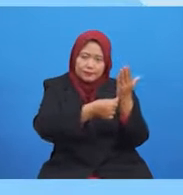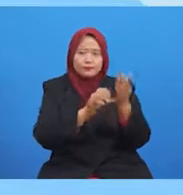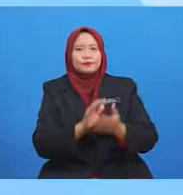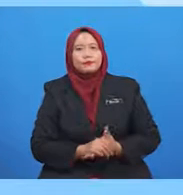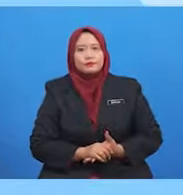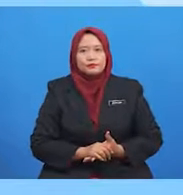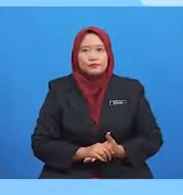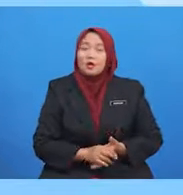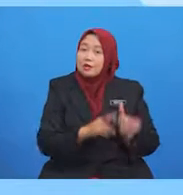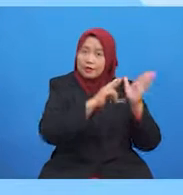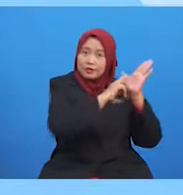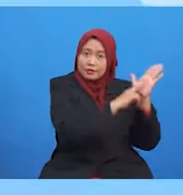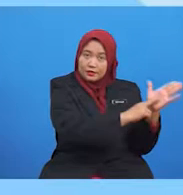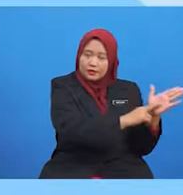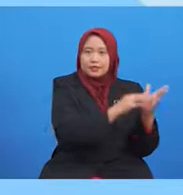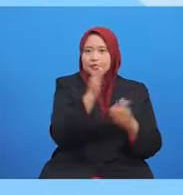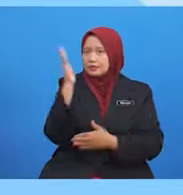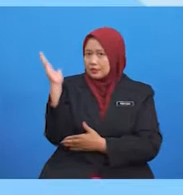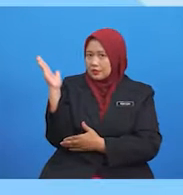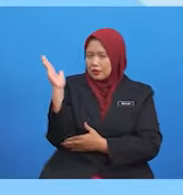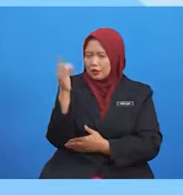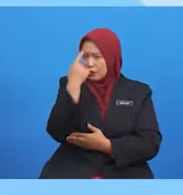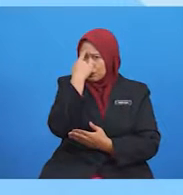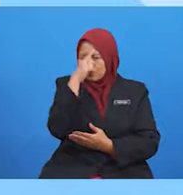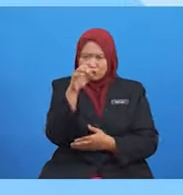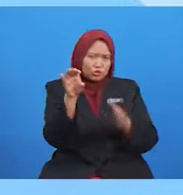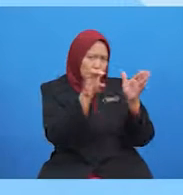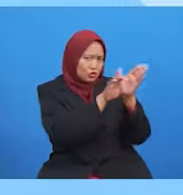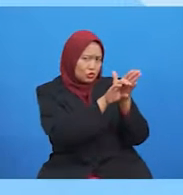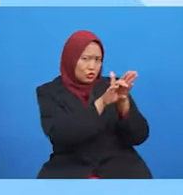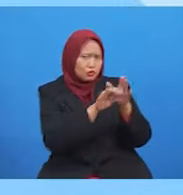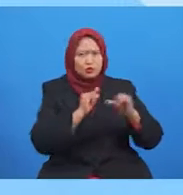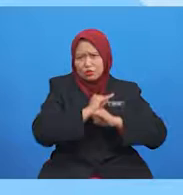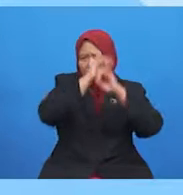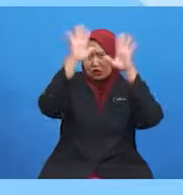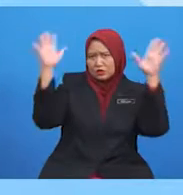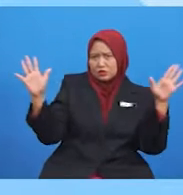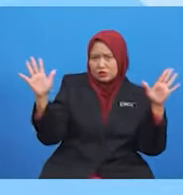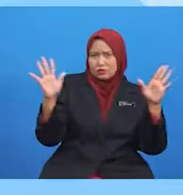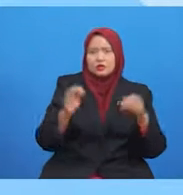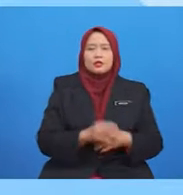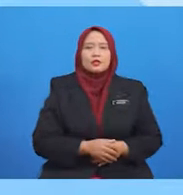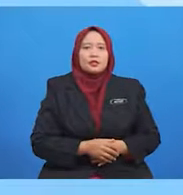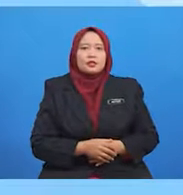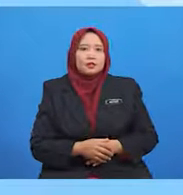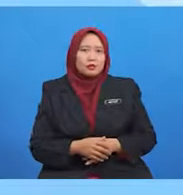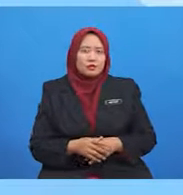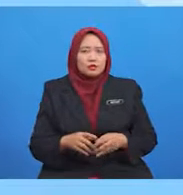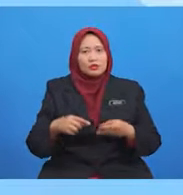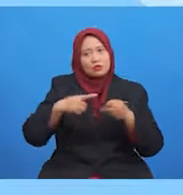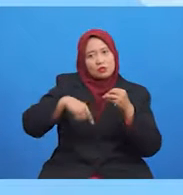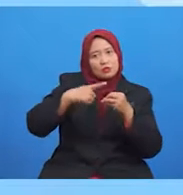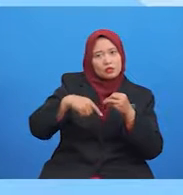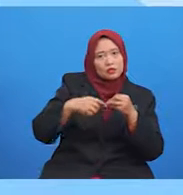Rajah ini boleh dijadikan contoh dalam memahami dengan lebih jelas lagi tentang perebutan nukleus,